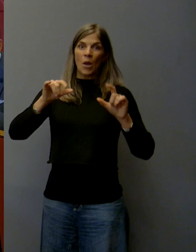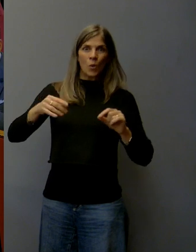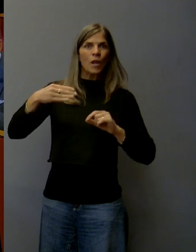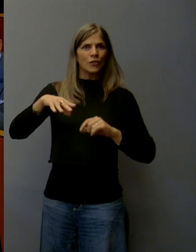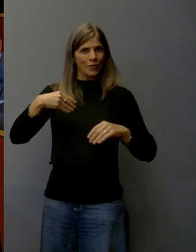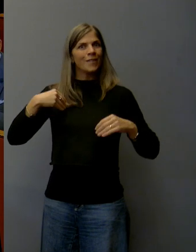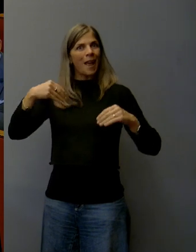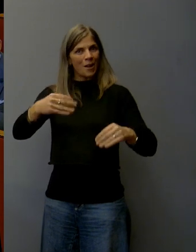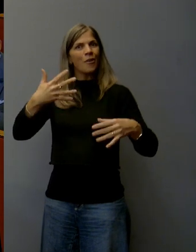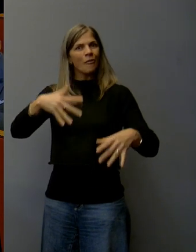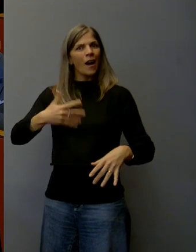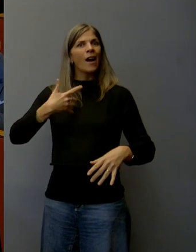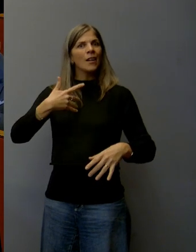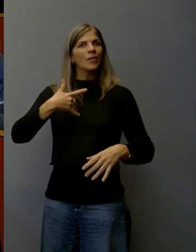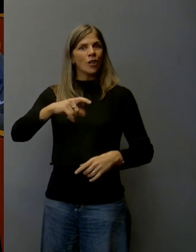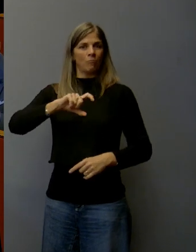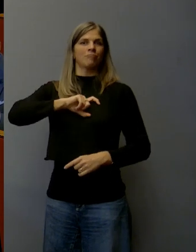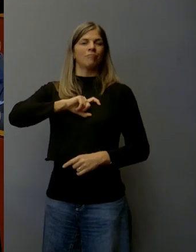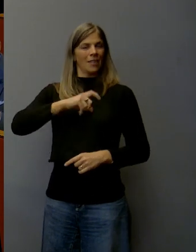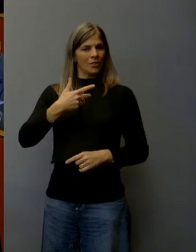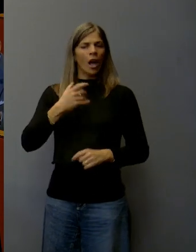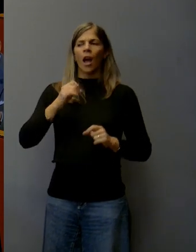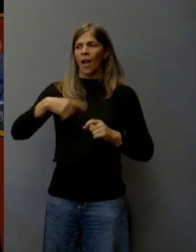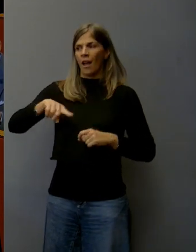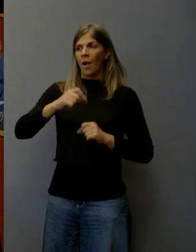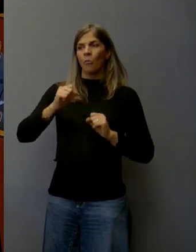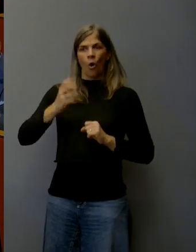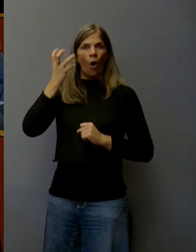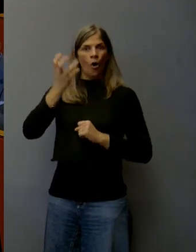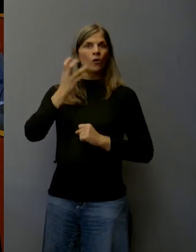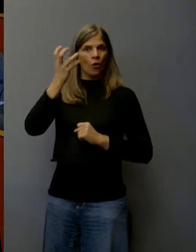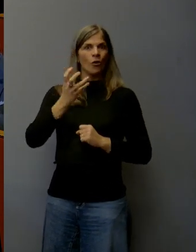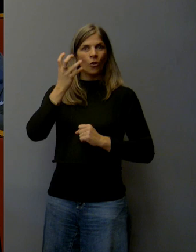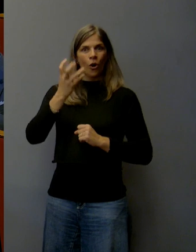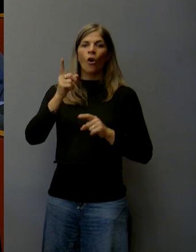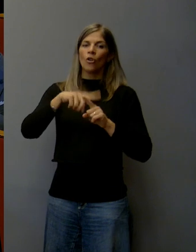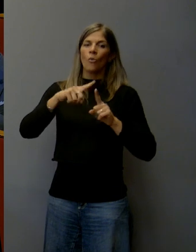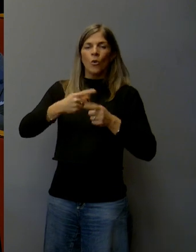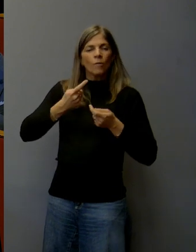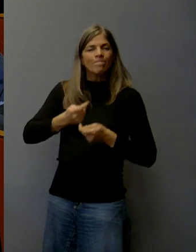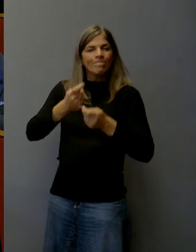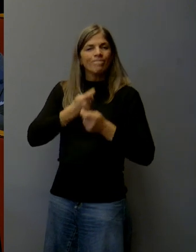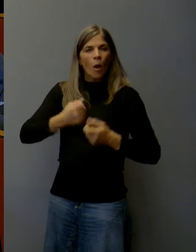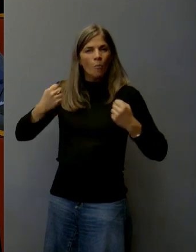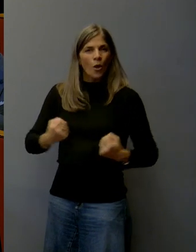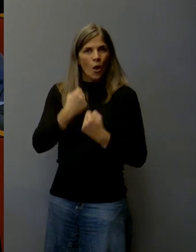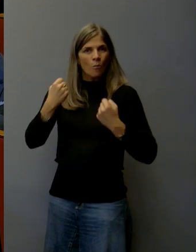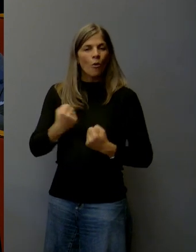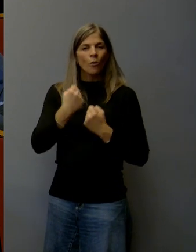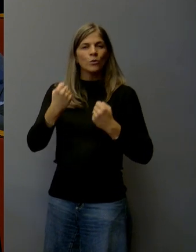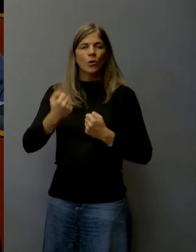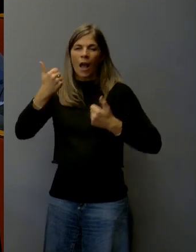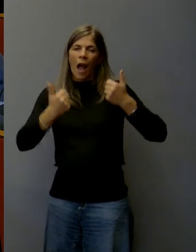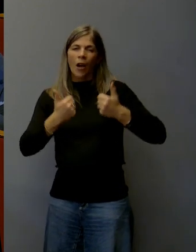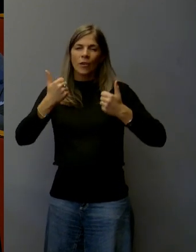Genova in particolare come dire può essere orgogliosa ma anche promotrice come dire di un di un sano agonismo Ma soprattutto